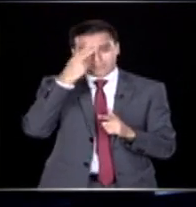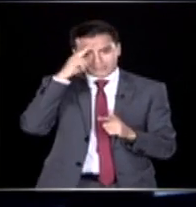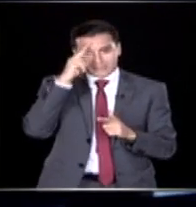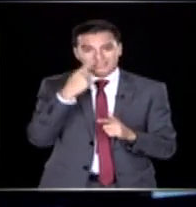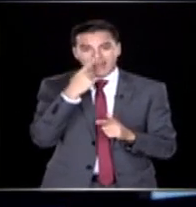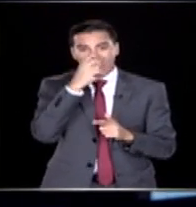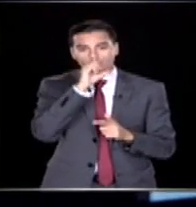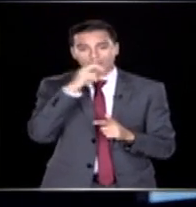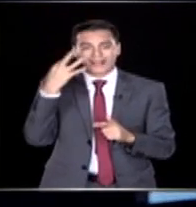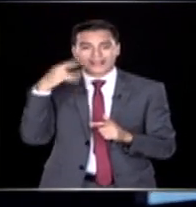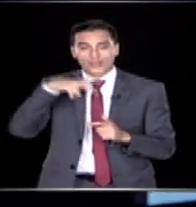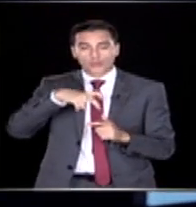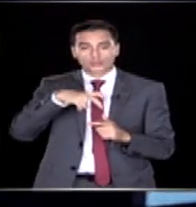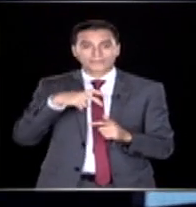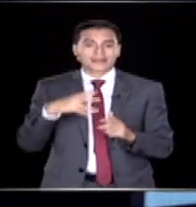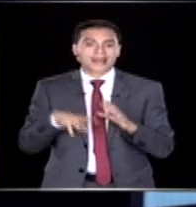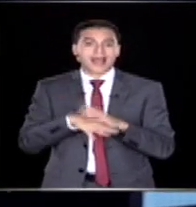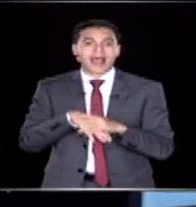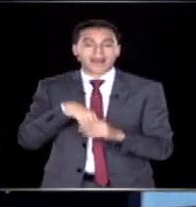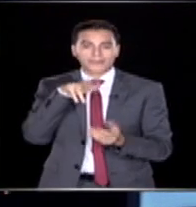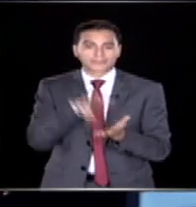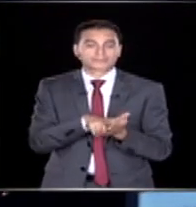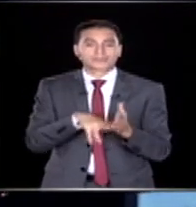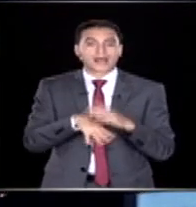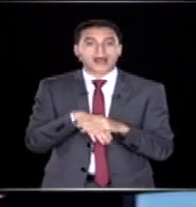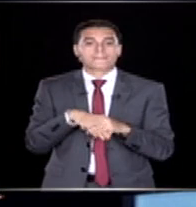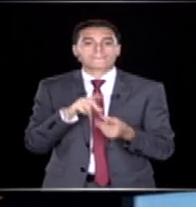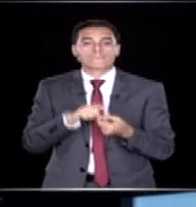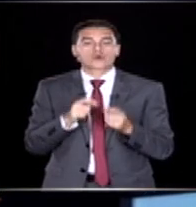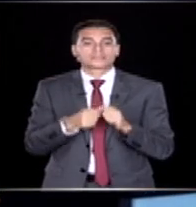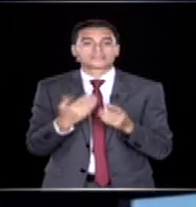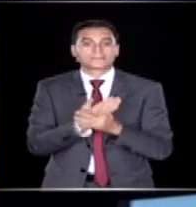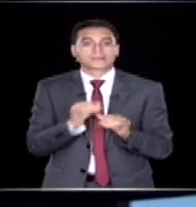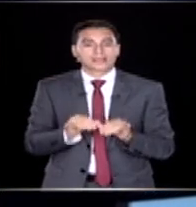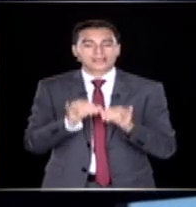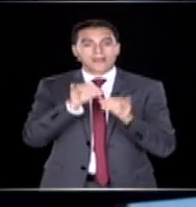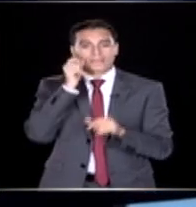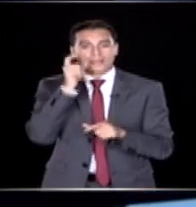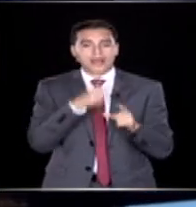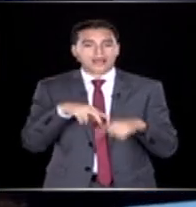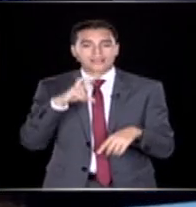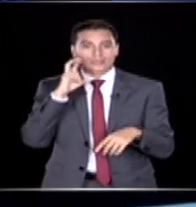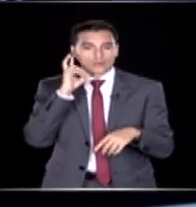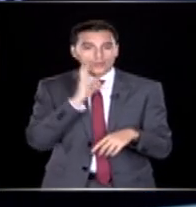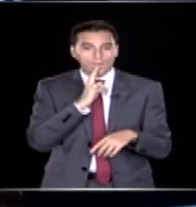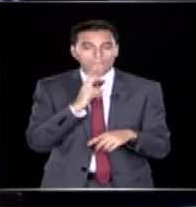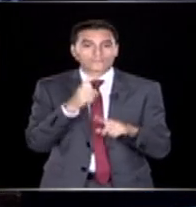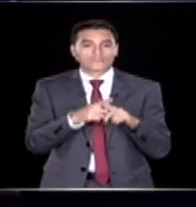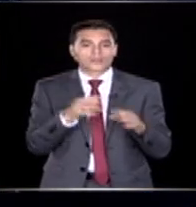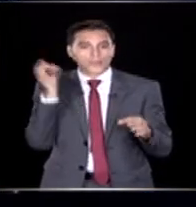1983 أنشأ مؤسسة جولمان عشان يحسن العلاقة بين ذوي